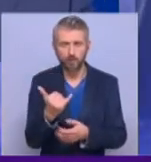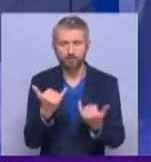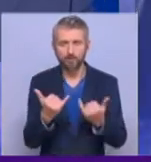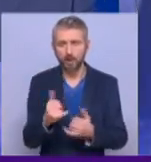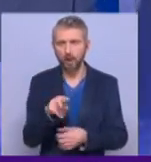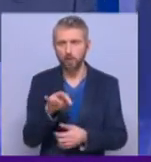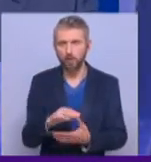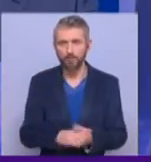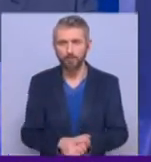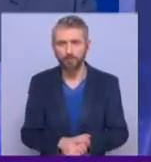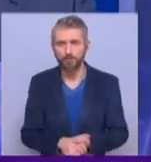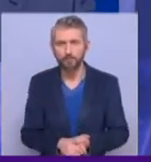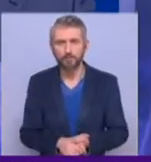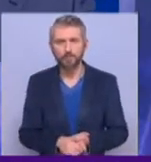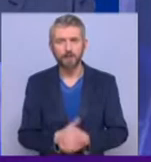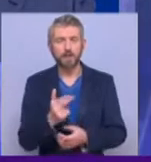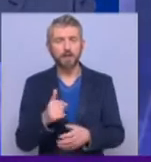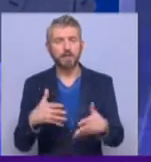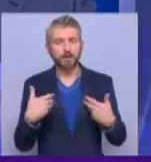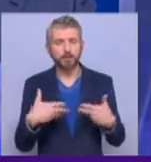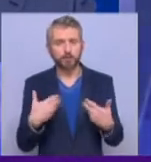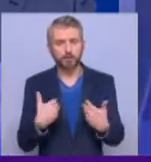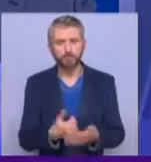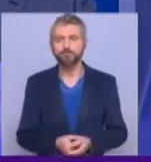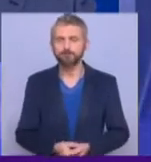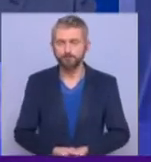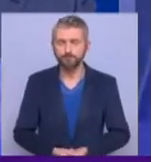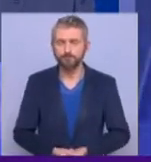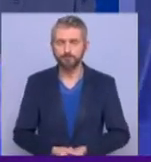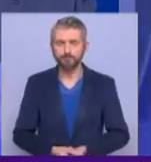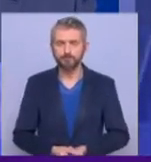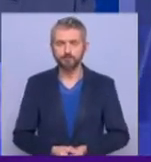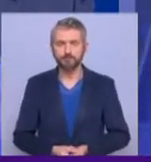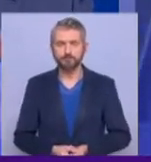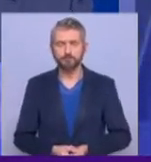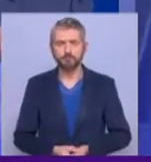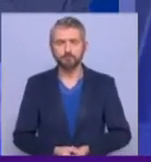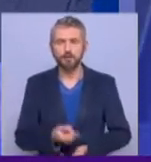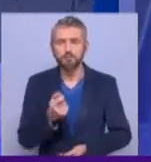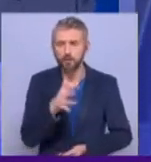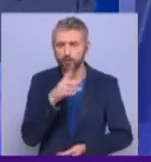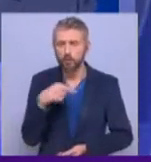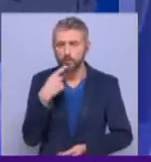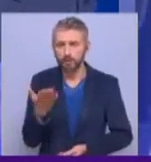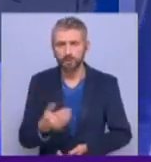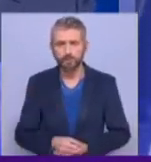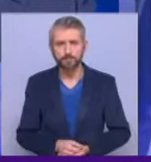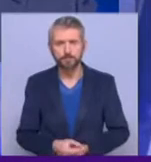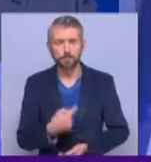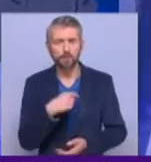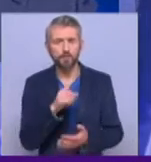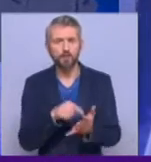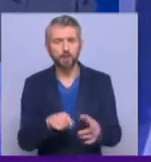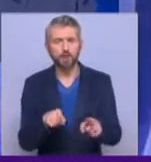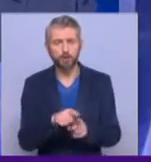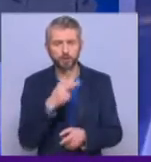Алло. Алло, добрий вечір. Да, здравствуйте. Так. Говорите. Здравствуйте. Мало часу, говорите, будь ласка. У меня вопрос